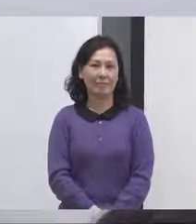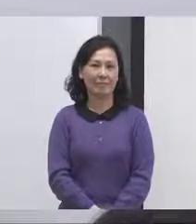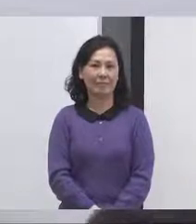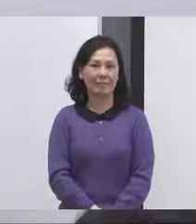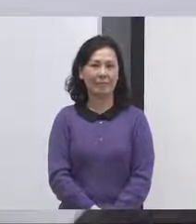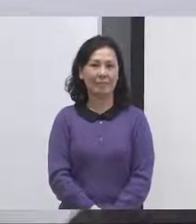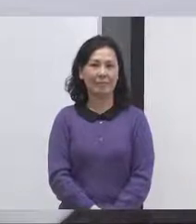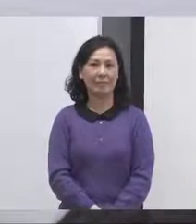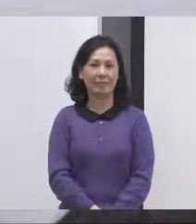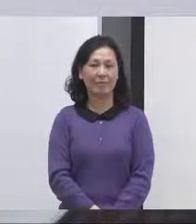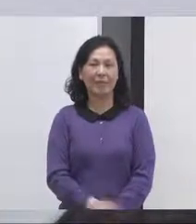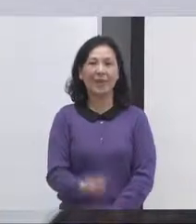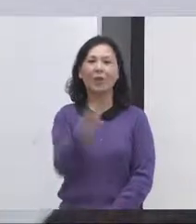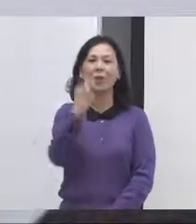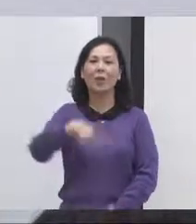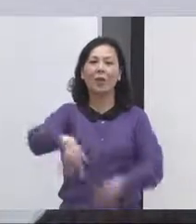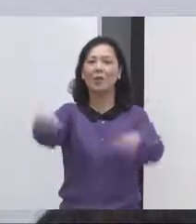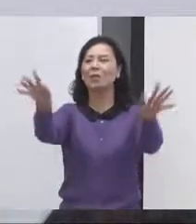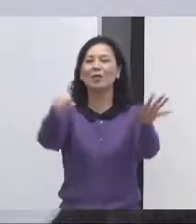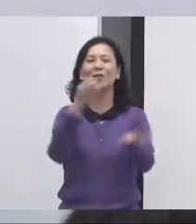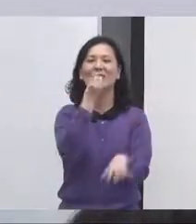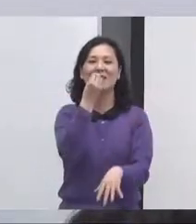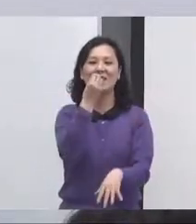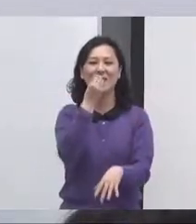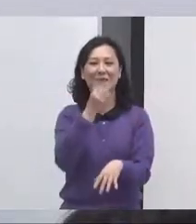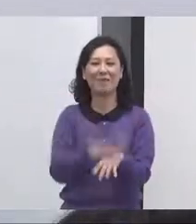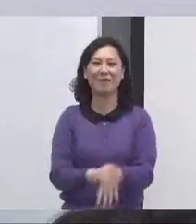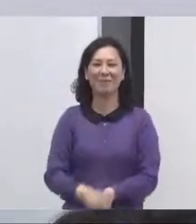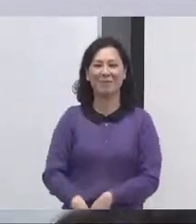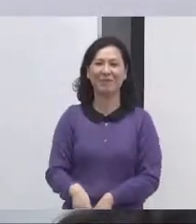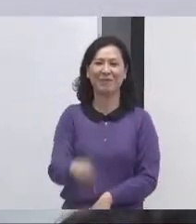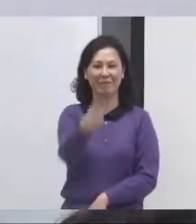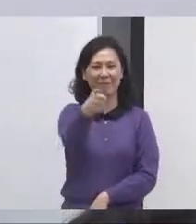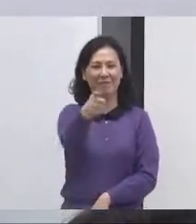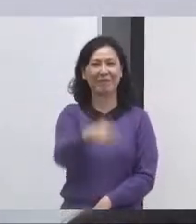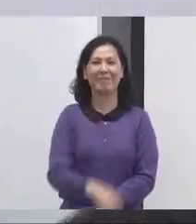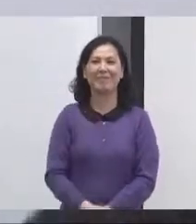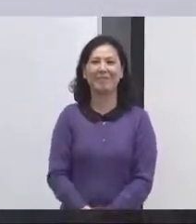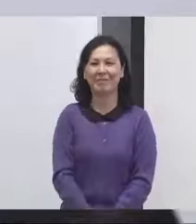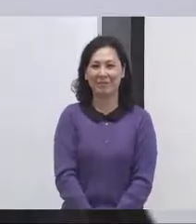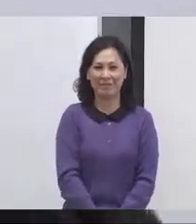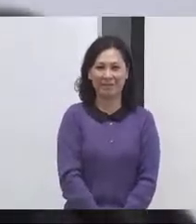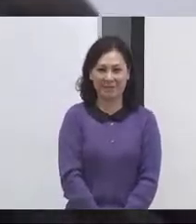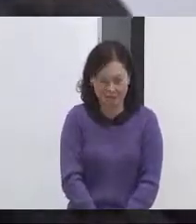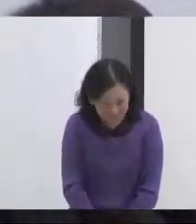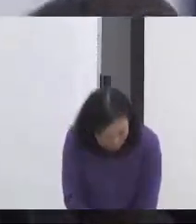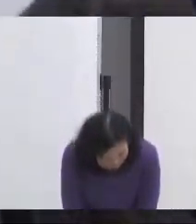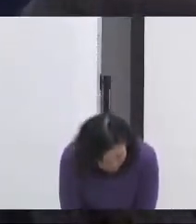快，大家去吃点心，我们协助大家去吃点心，谢谢大家，谢谢。